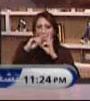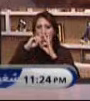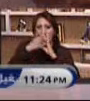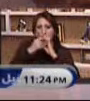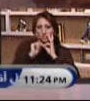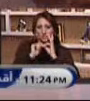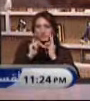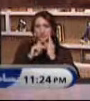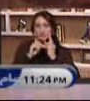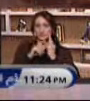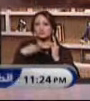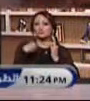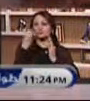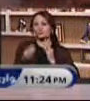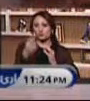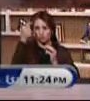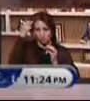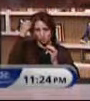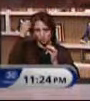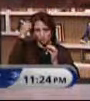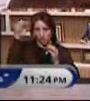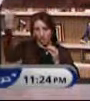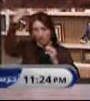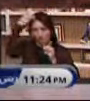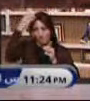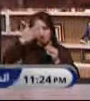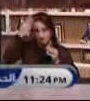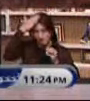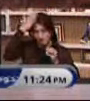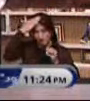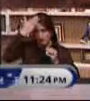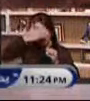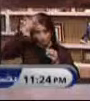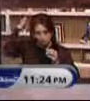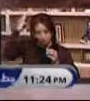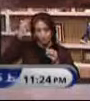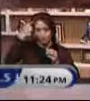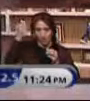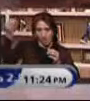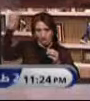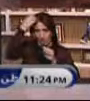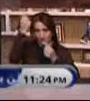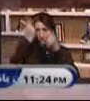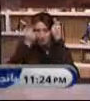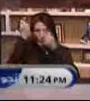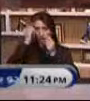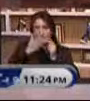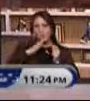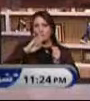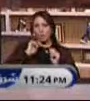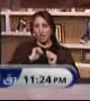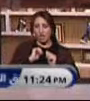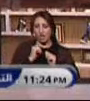هو كذلك فأعطي، توسعت والشعر طلع له وخلاص كما